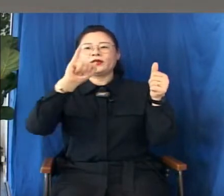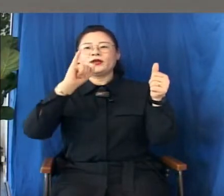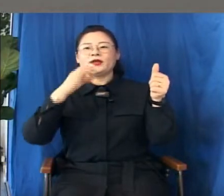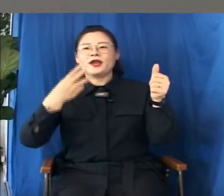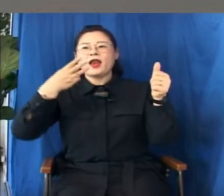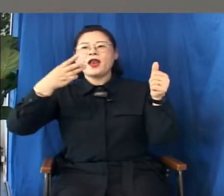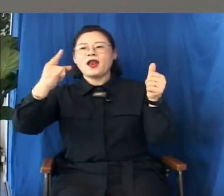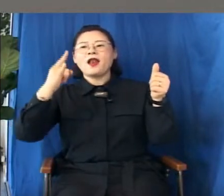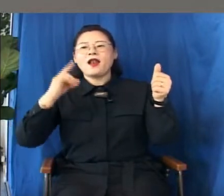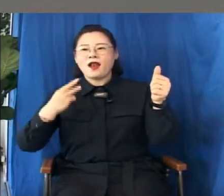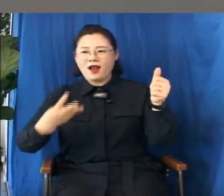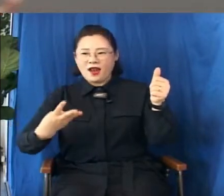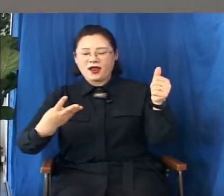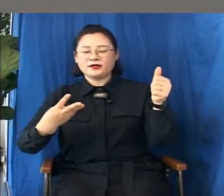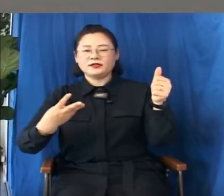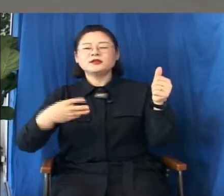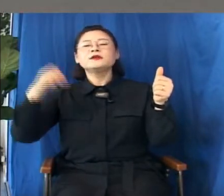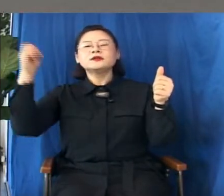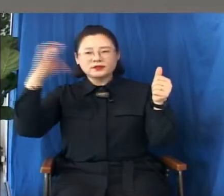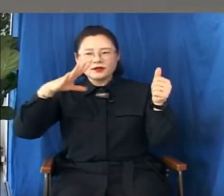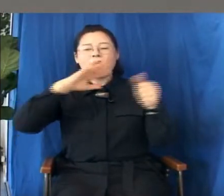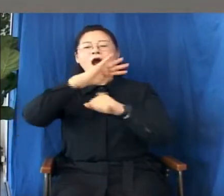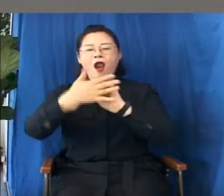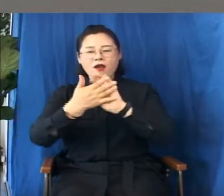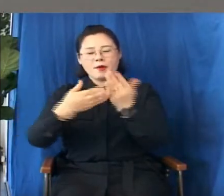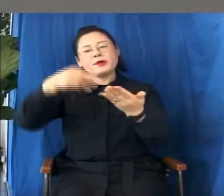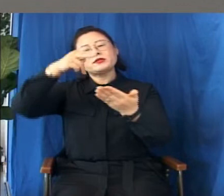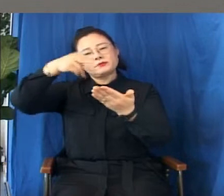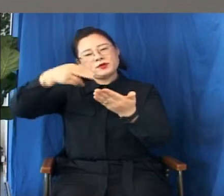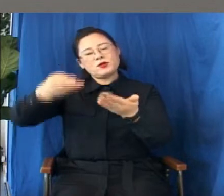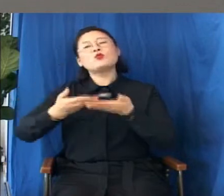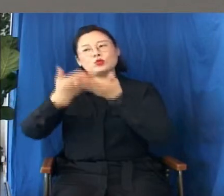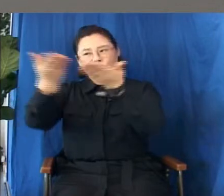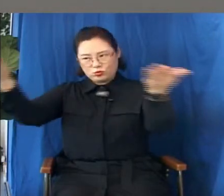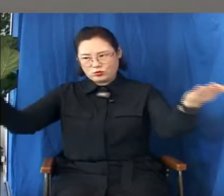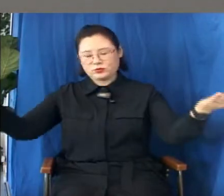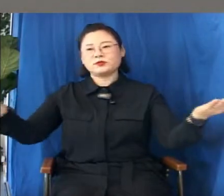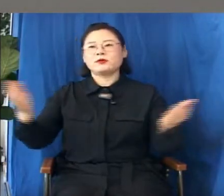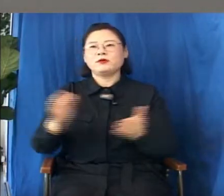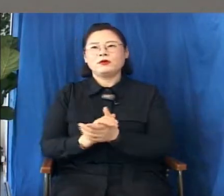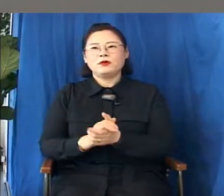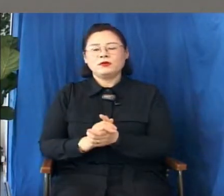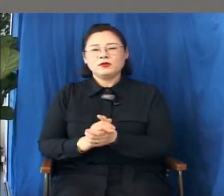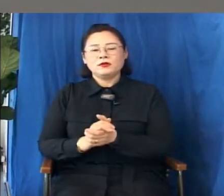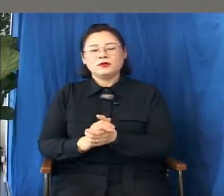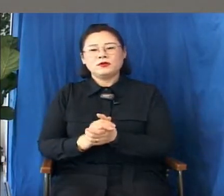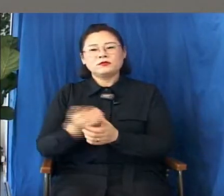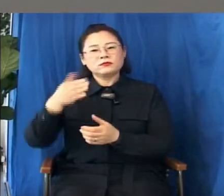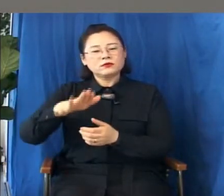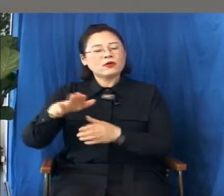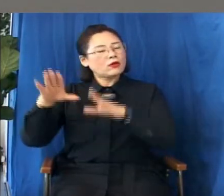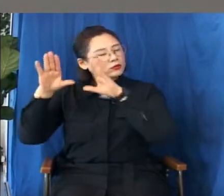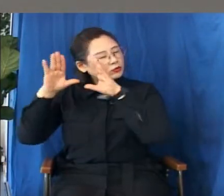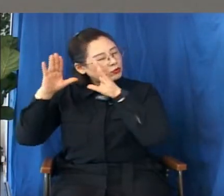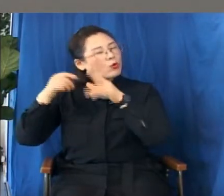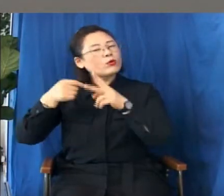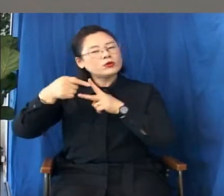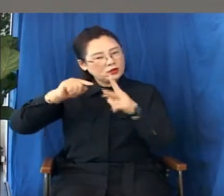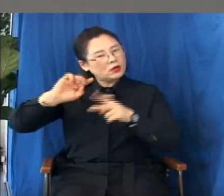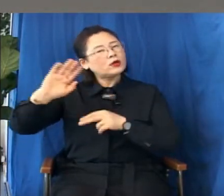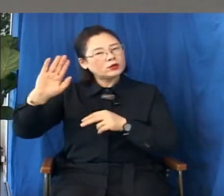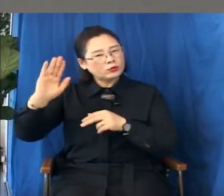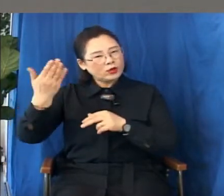읽어줬어요. 그냥 성경 읽어줘. 그러면은 이해가 되는 부분도 있고 안 되는 부분도 있을 거 아닙니까? 그런데